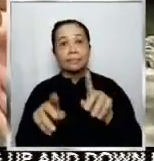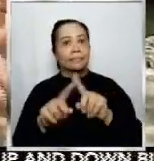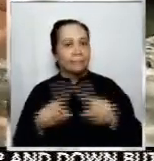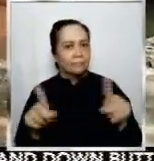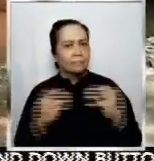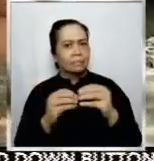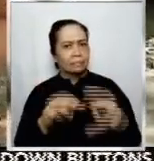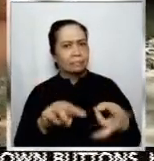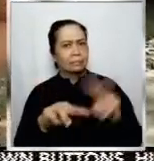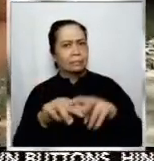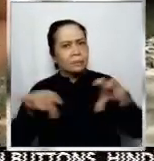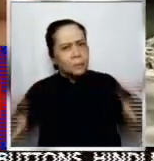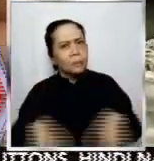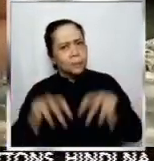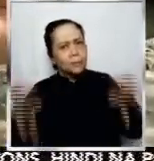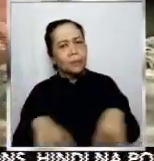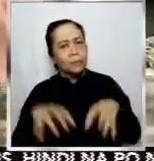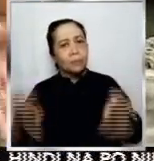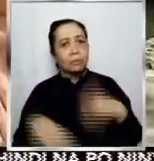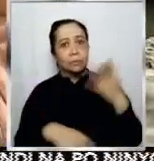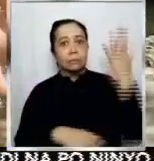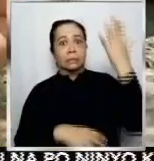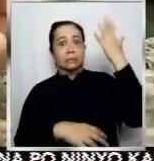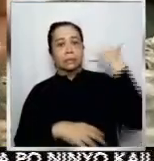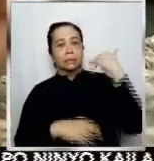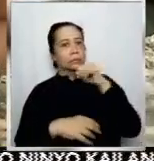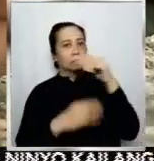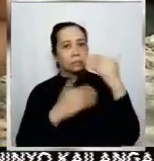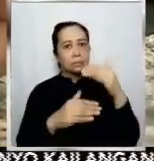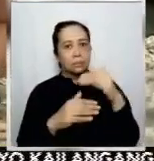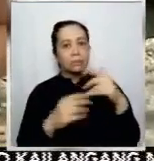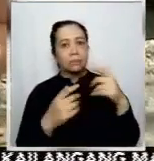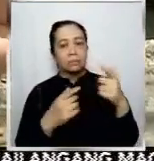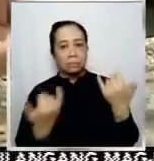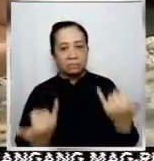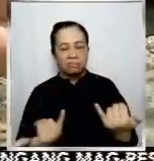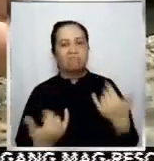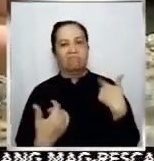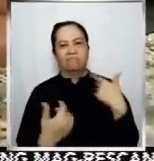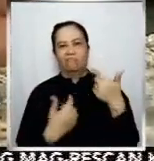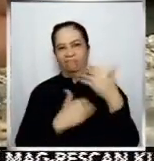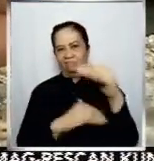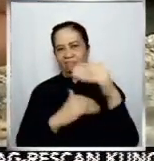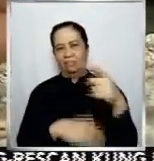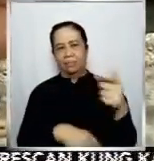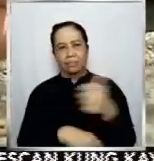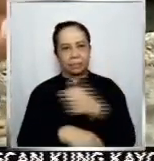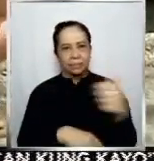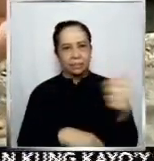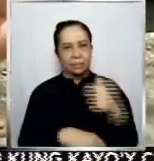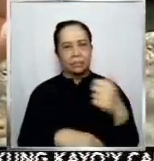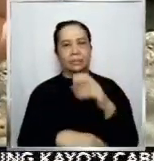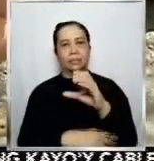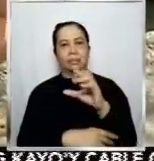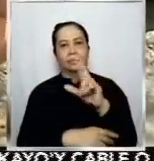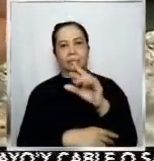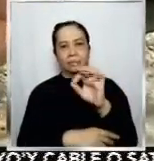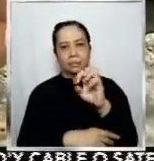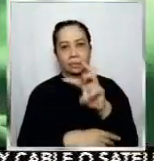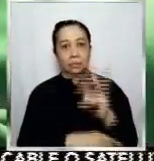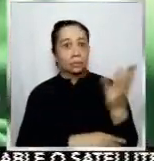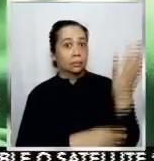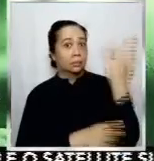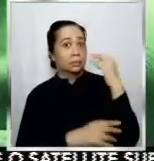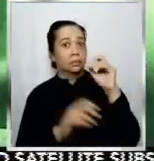ngayon limitado na lamang daw dahil sa curfew. At kung noon naman ay nakakapagsakay sila ng 2 hanggang 3 pasahero, ngayon ay 1 na